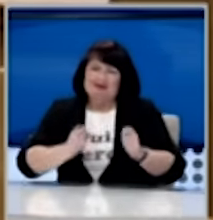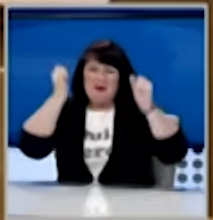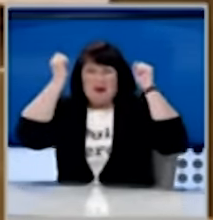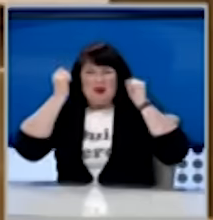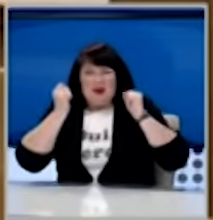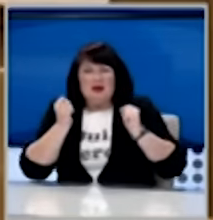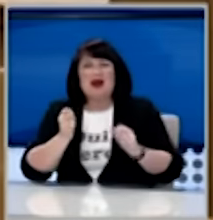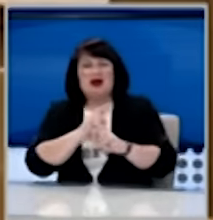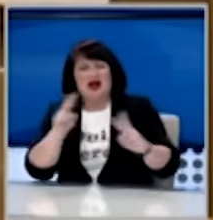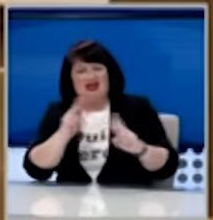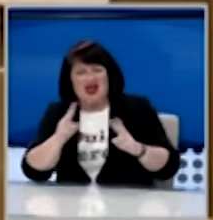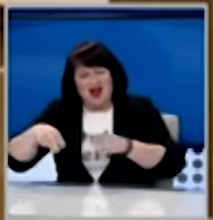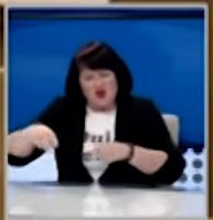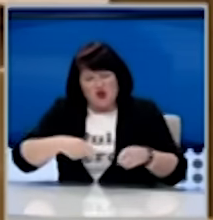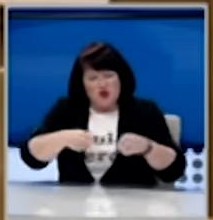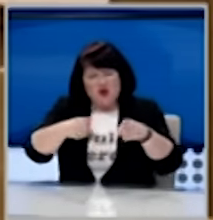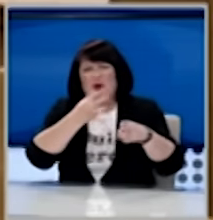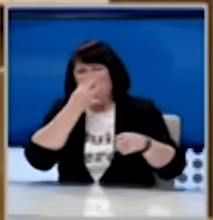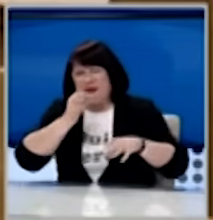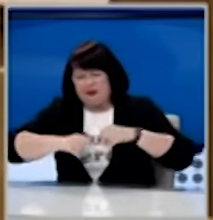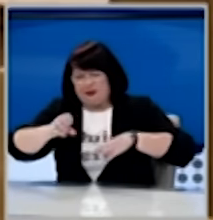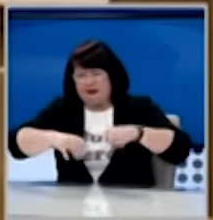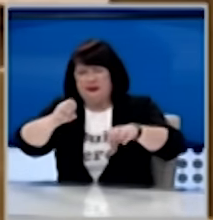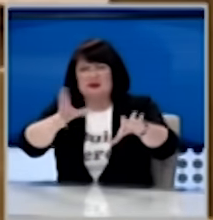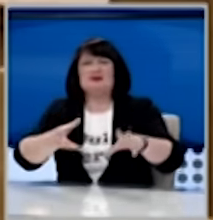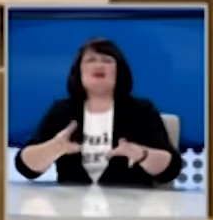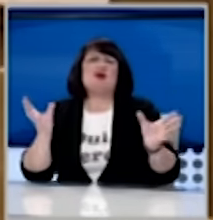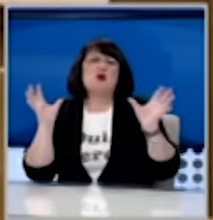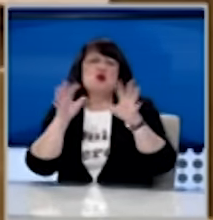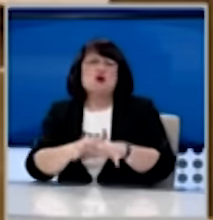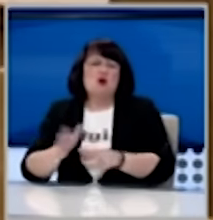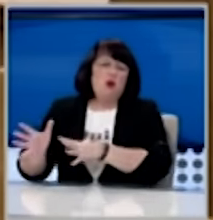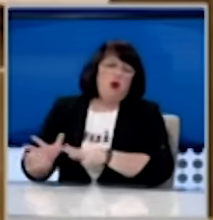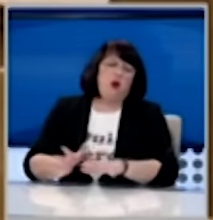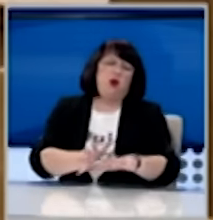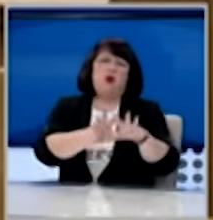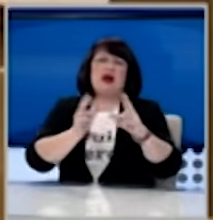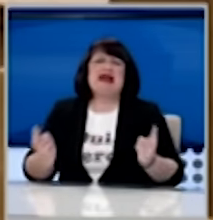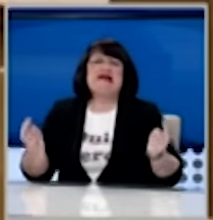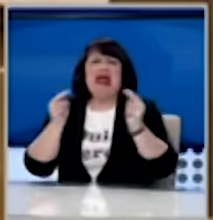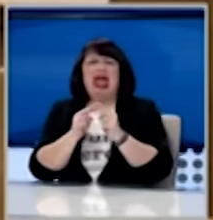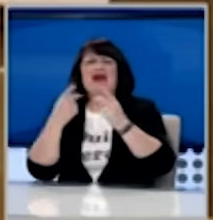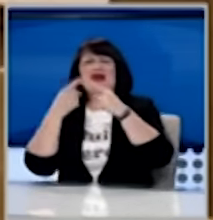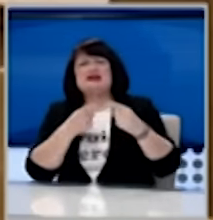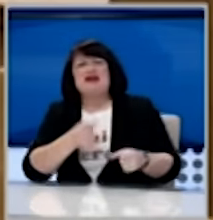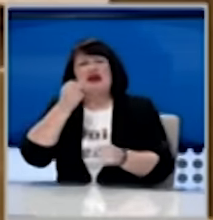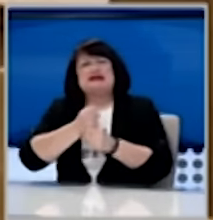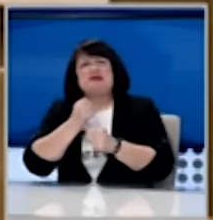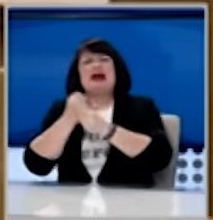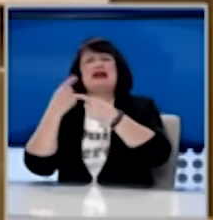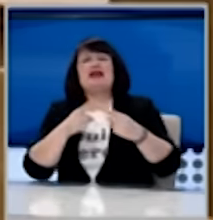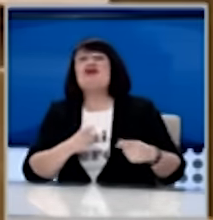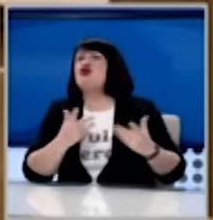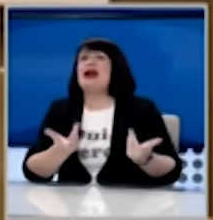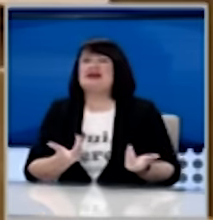όπως ο καθαρισμός ρεμάτων η απομάκρυνση φερτών υλικών από δρόμους από γέφυρες και λοπ την αγωνία